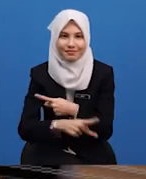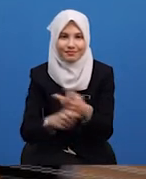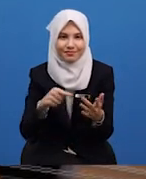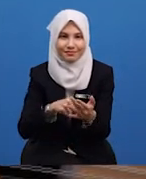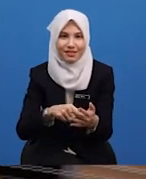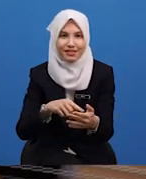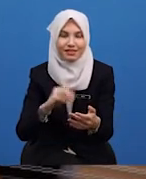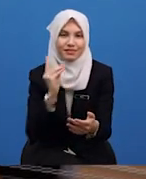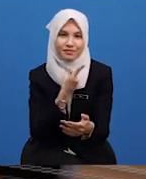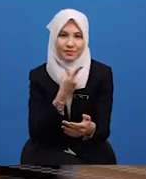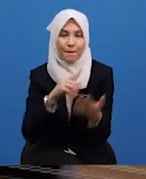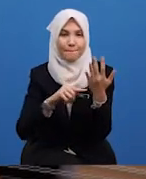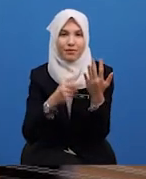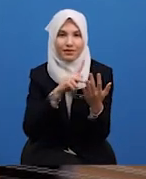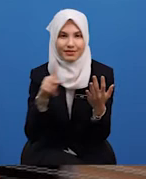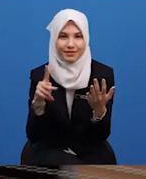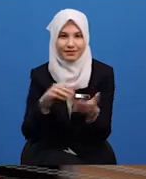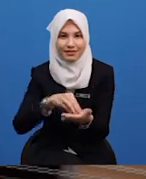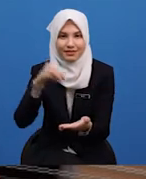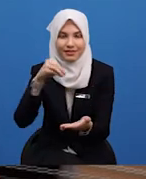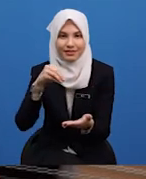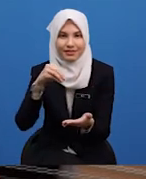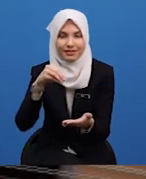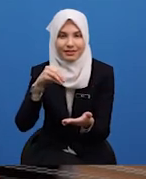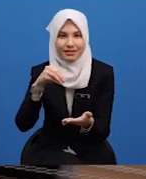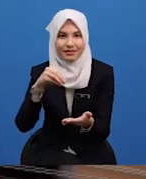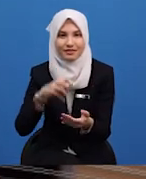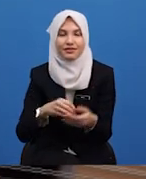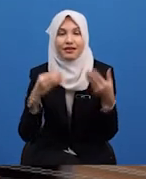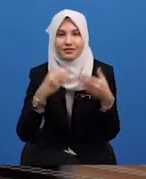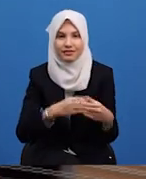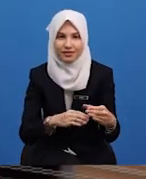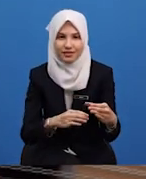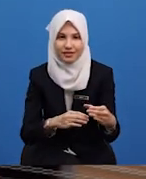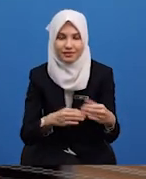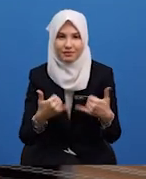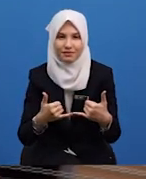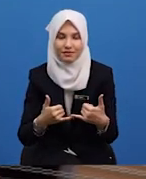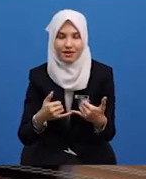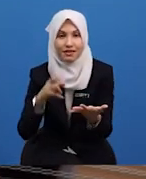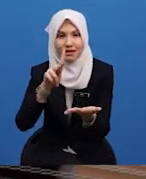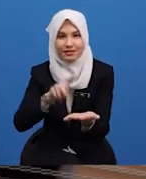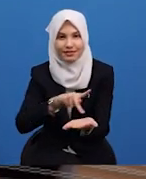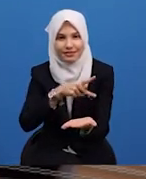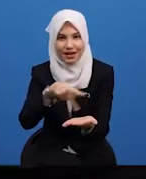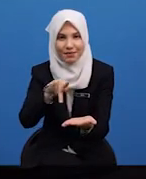akan memulakan pembelajaran dengan mempelajari cara bagaimana untuk memainkan dekan rentak